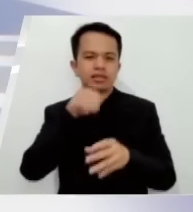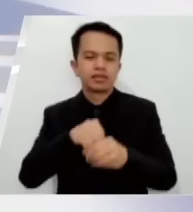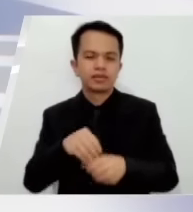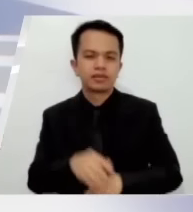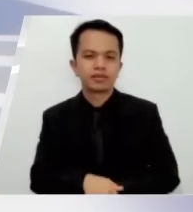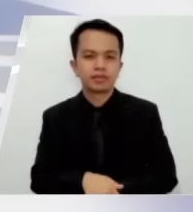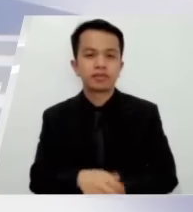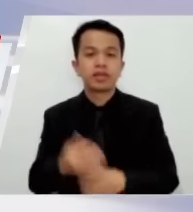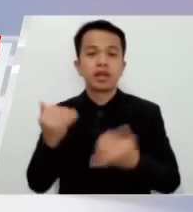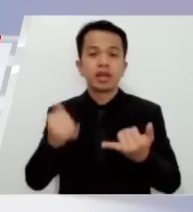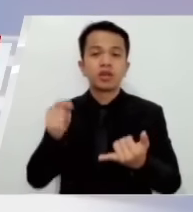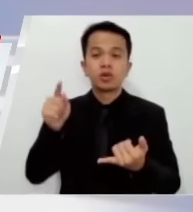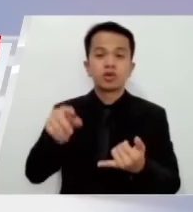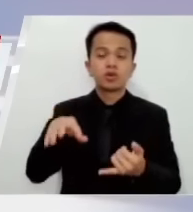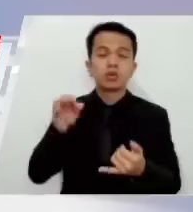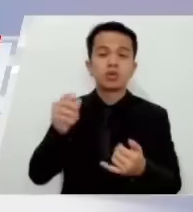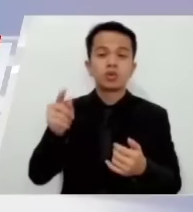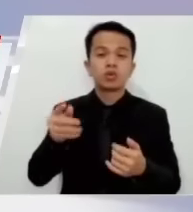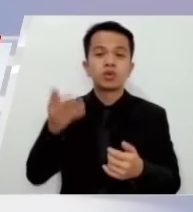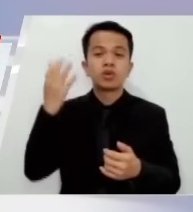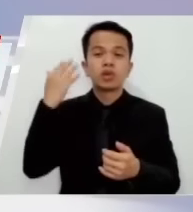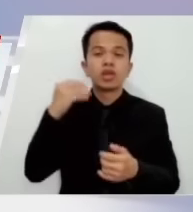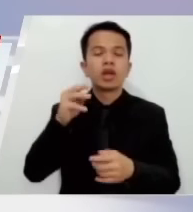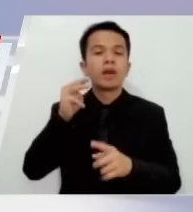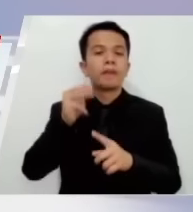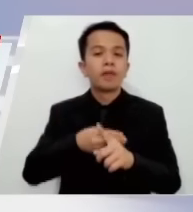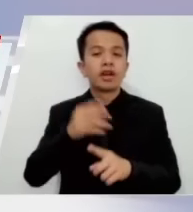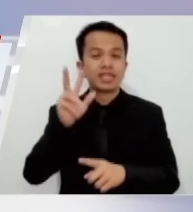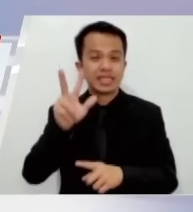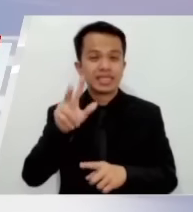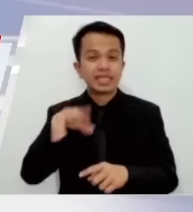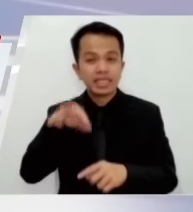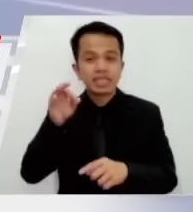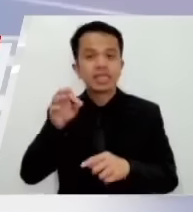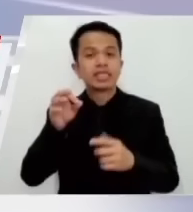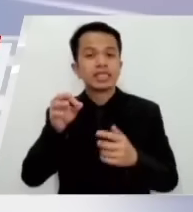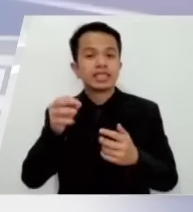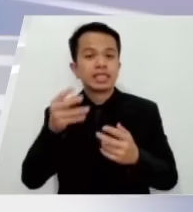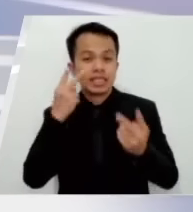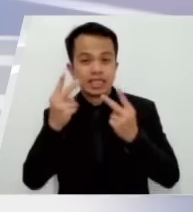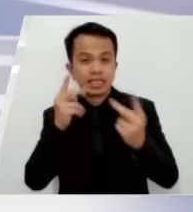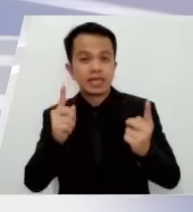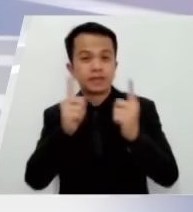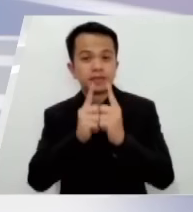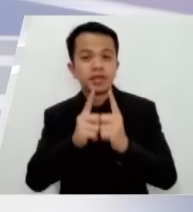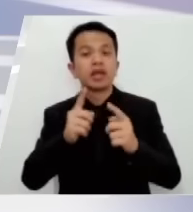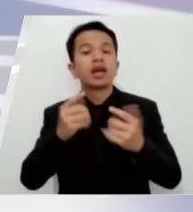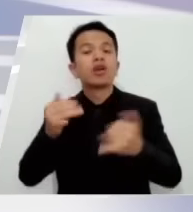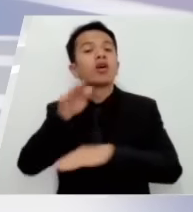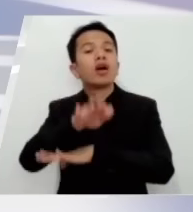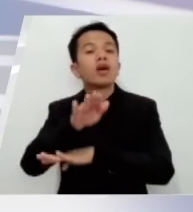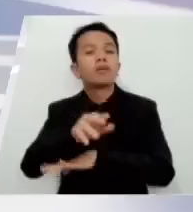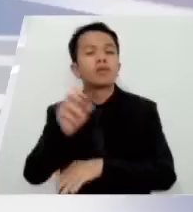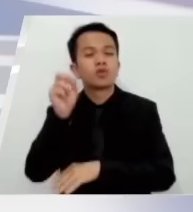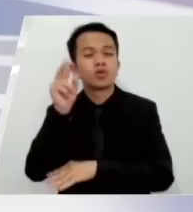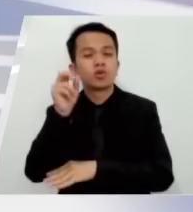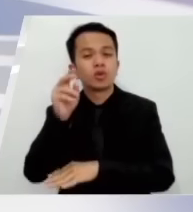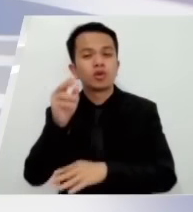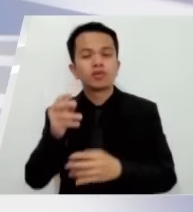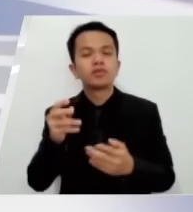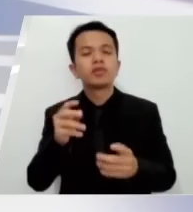ni living partner is March 3 sila last na nagkita nung hapon at around 12:00 pm nagpunta itong